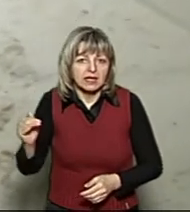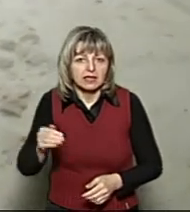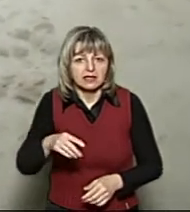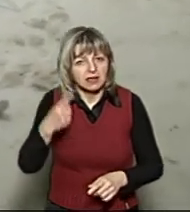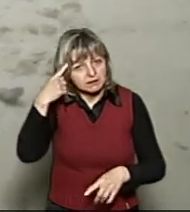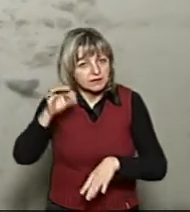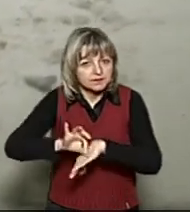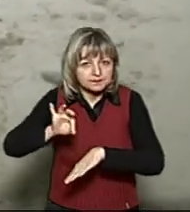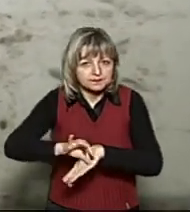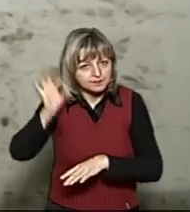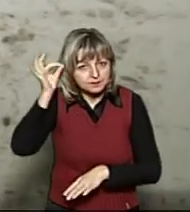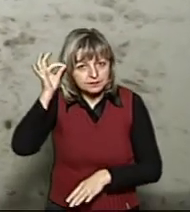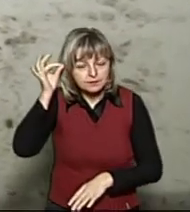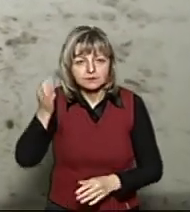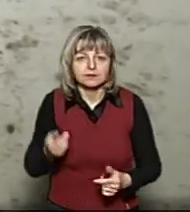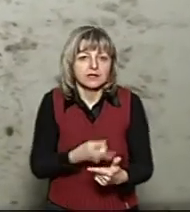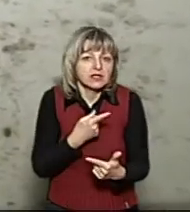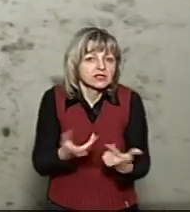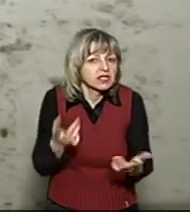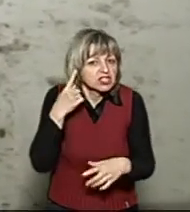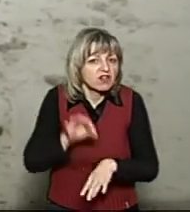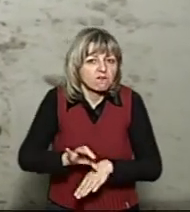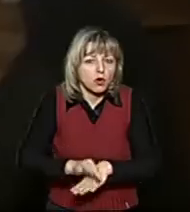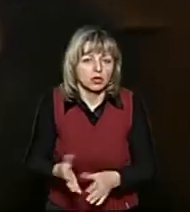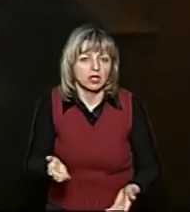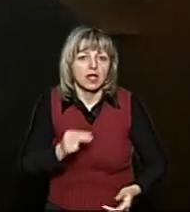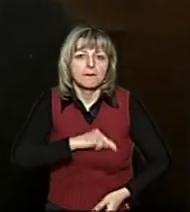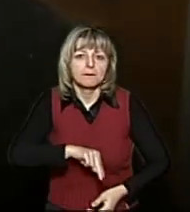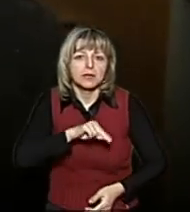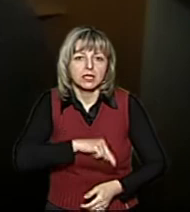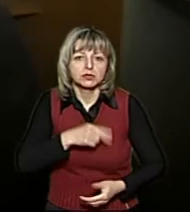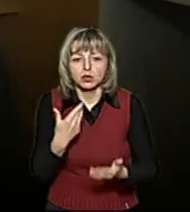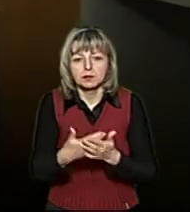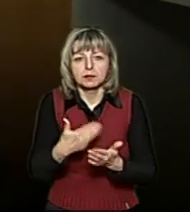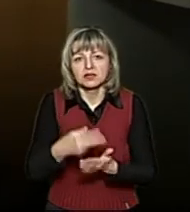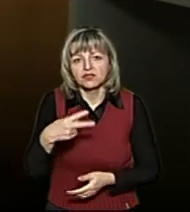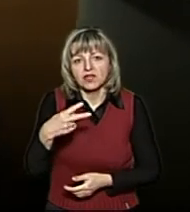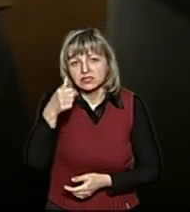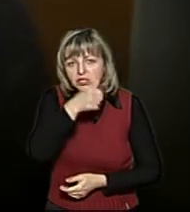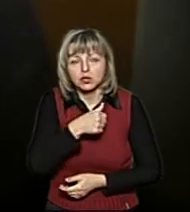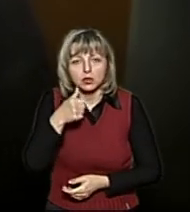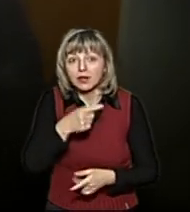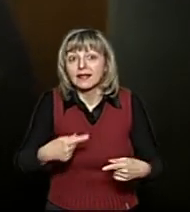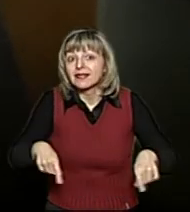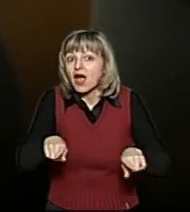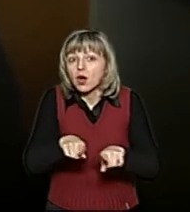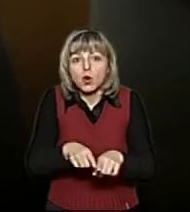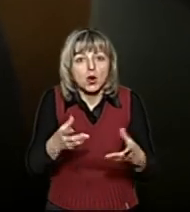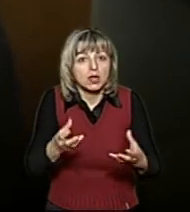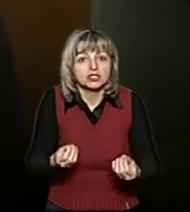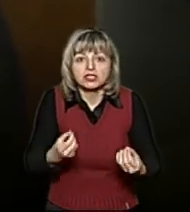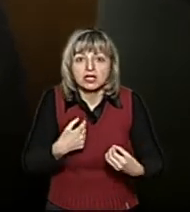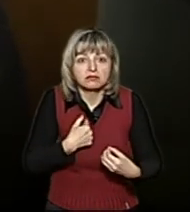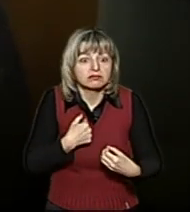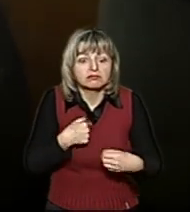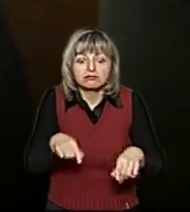сповна розуму, чи, ну, чи якісь хворі. Працюю біля 20 років. І такого я ще в нас ніколи